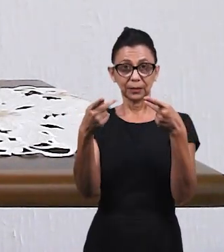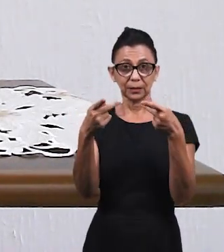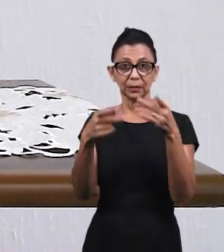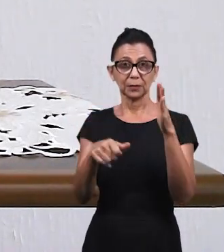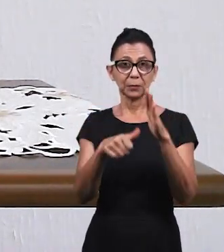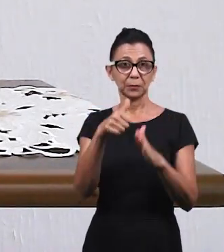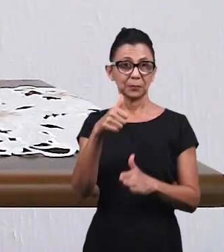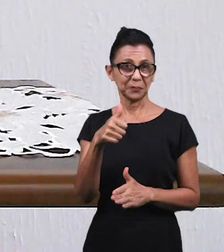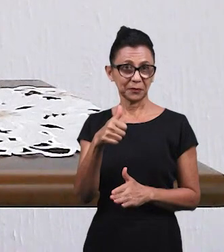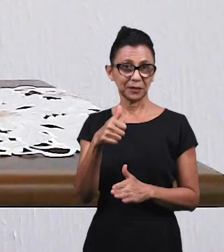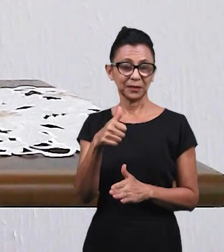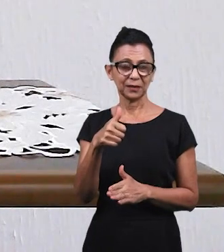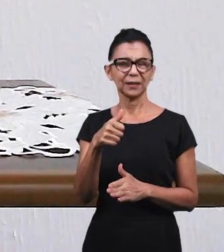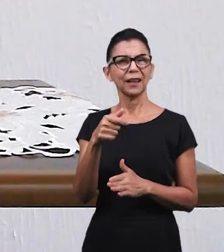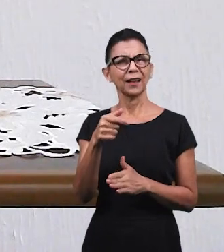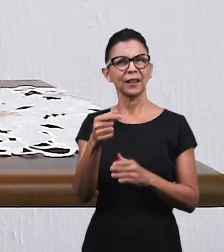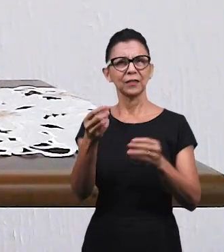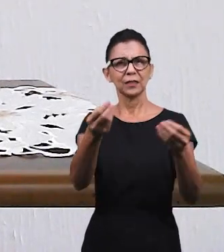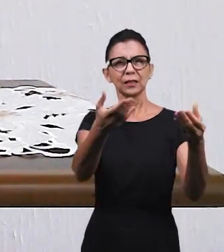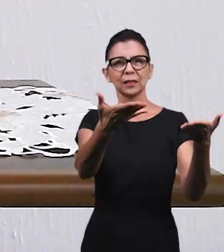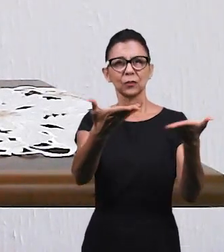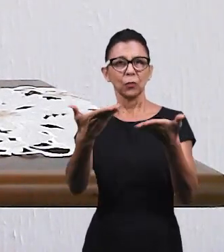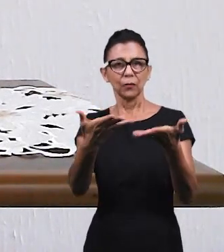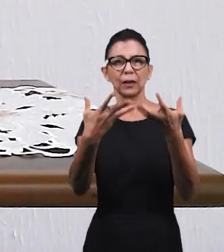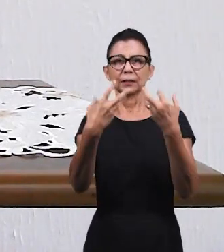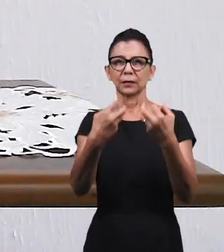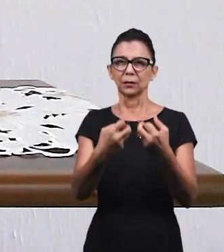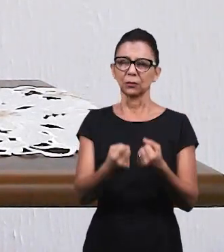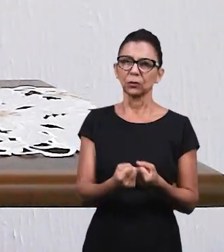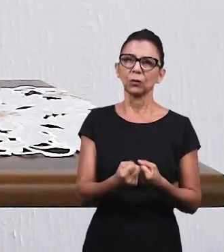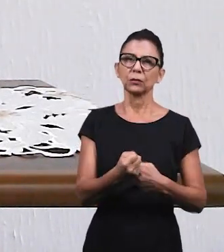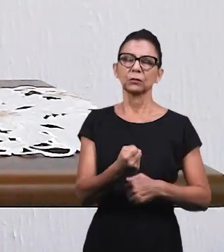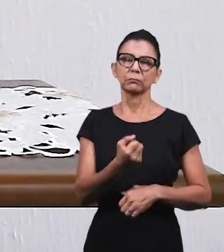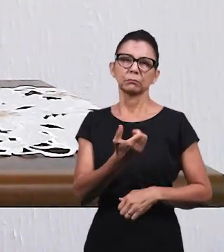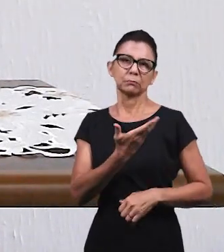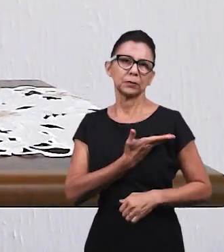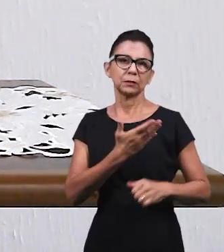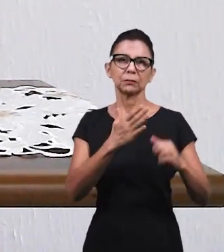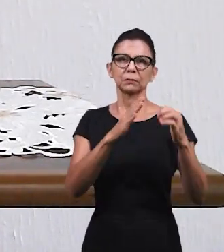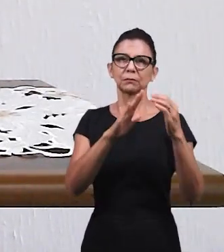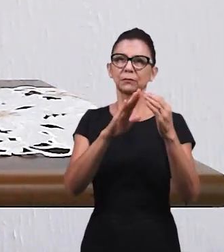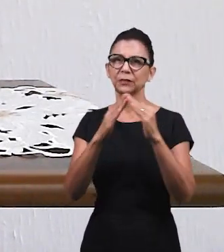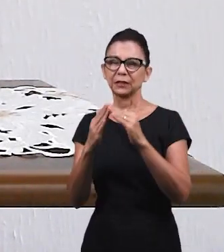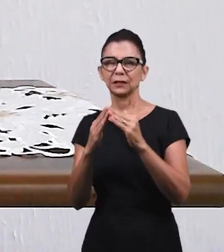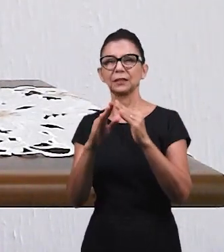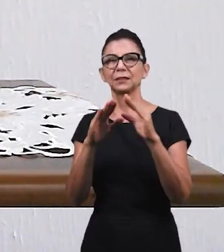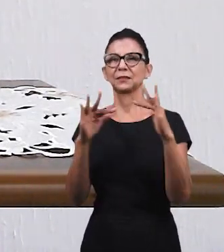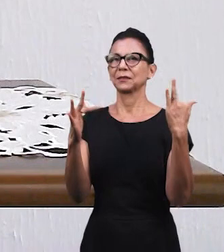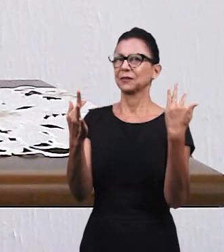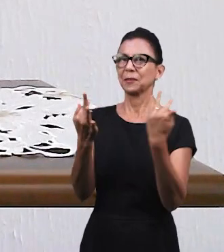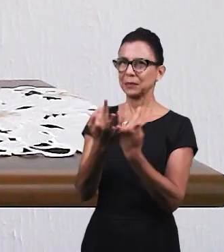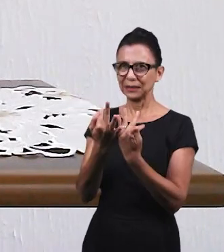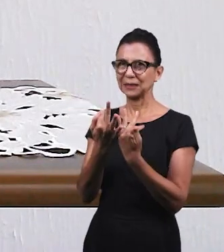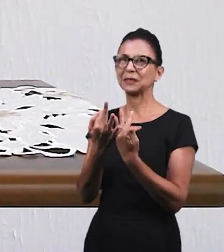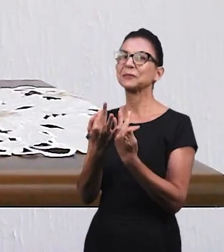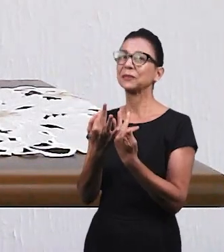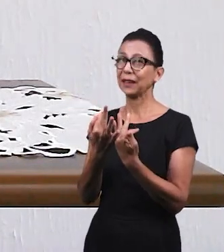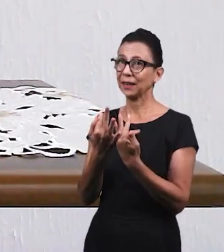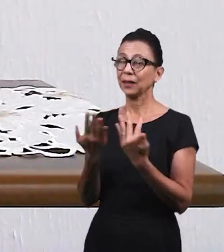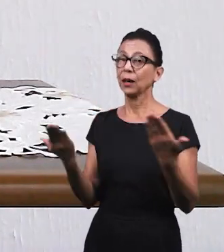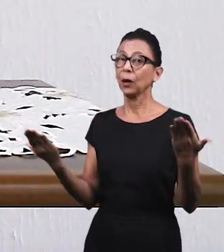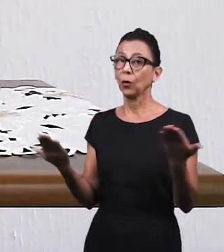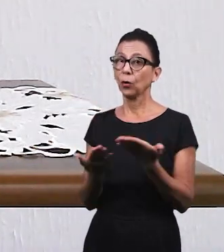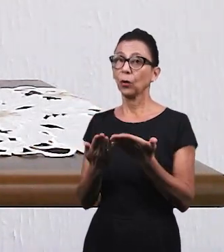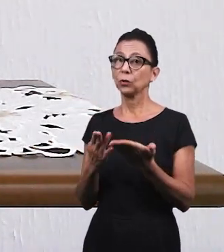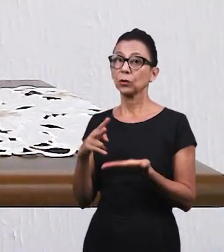кто впервые подключился к нам на этом богослужении, кого пригласили, может быть, соседи, родственники, друзья,